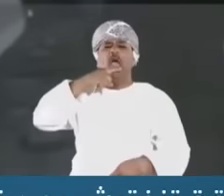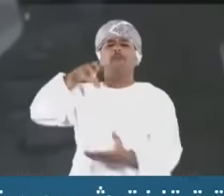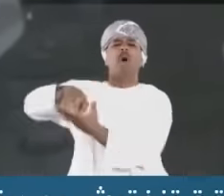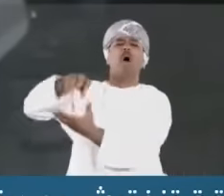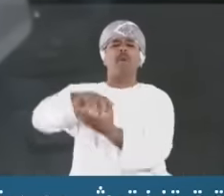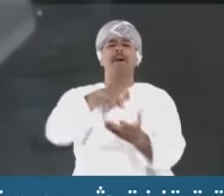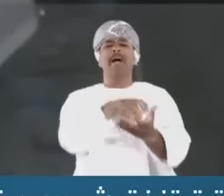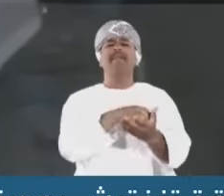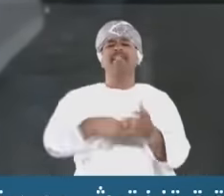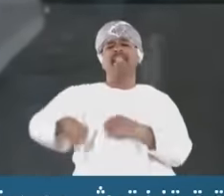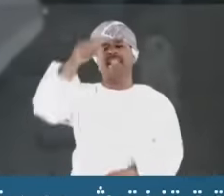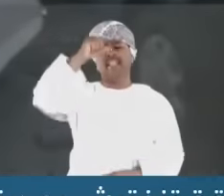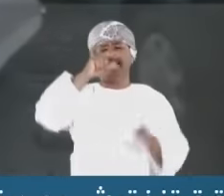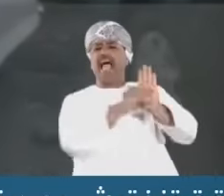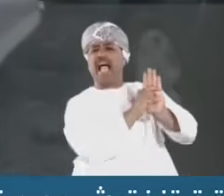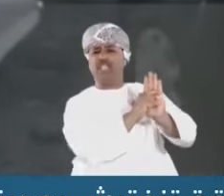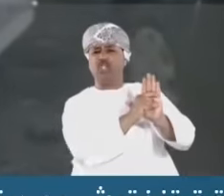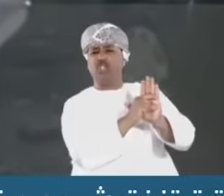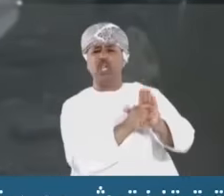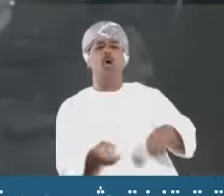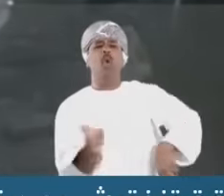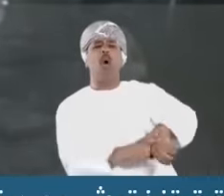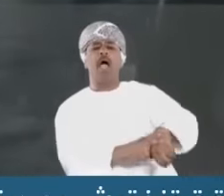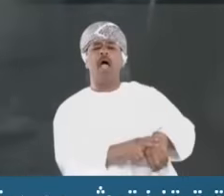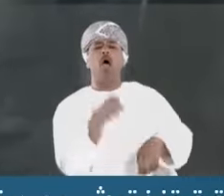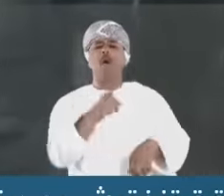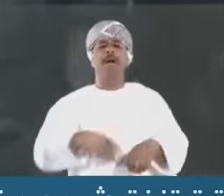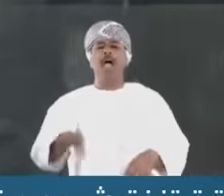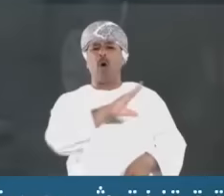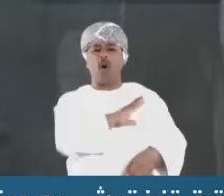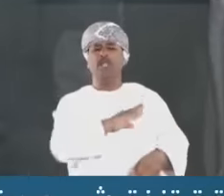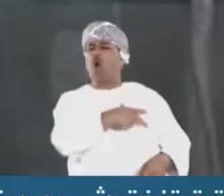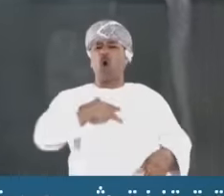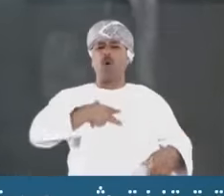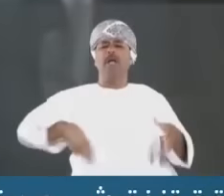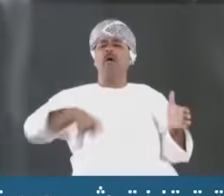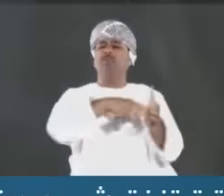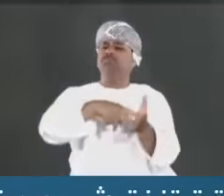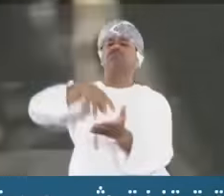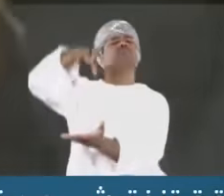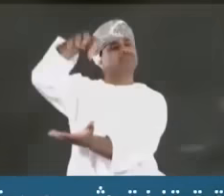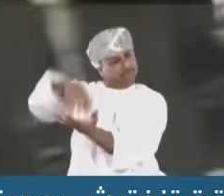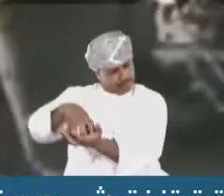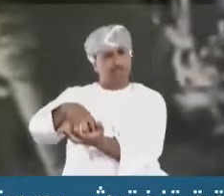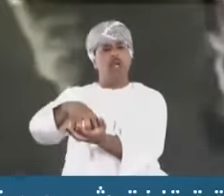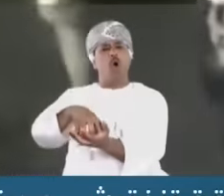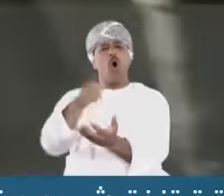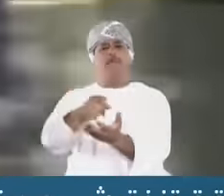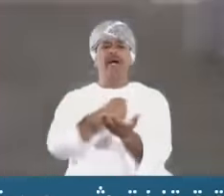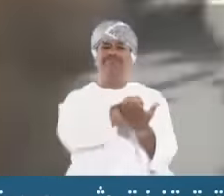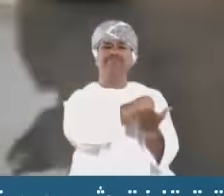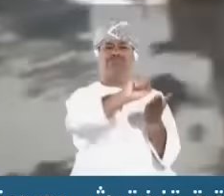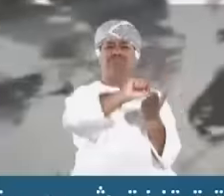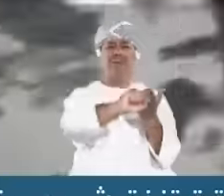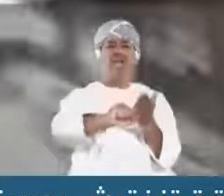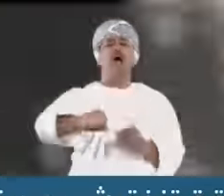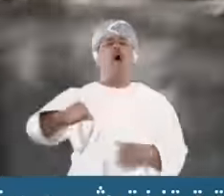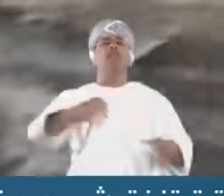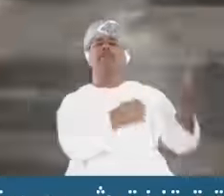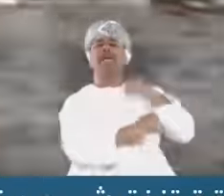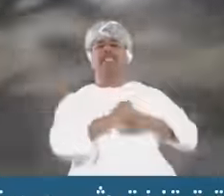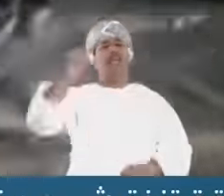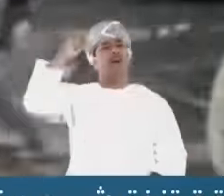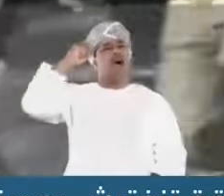مواقع لتنظيم داعش. يأتي هذا فيما استعادت القوات الحكومية بلدة استراتيجية من مقاتلي المعارضة في جنوب